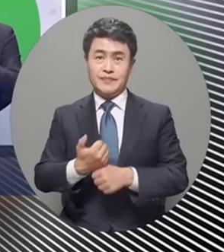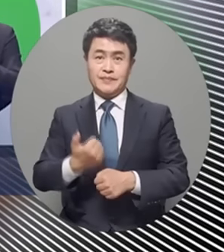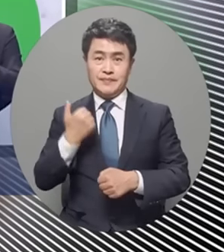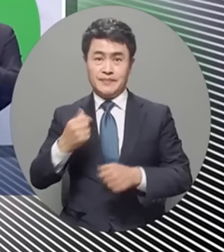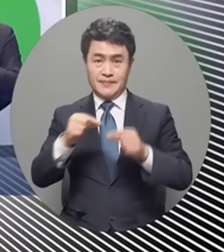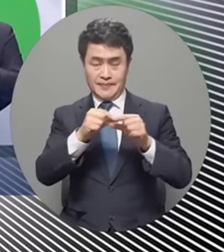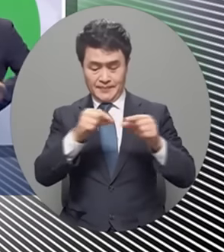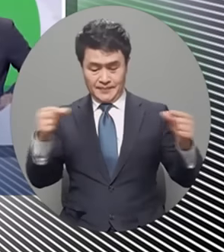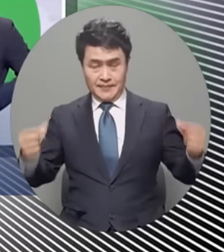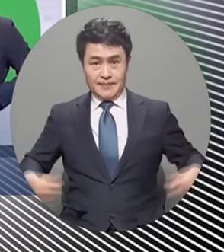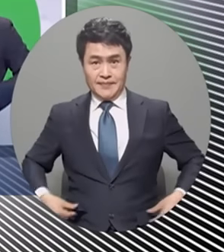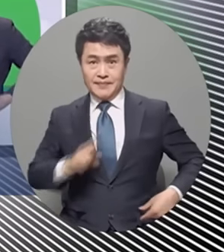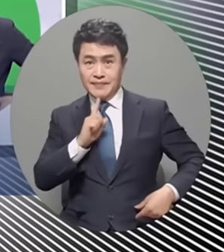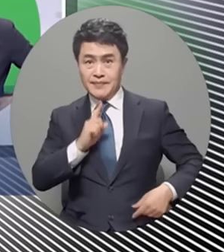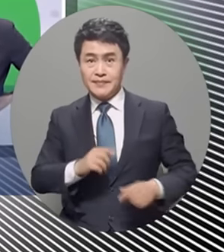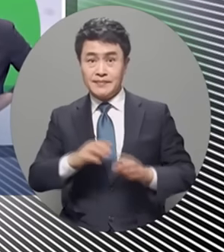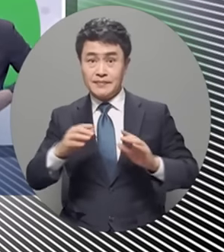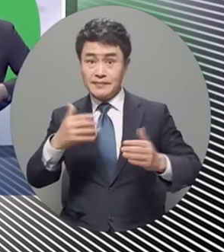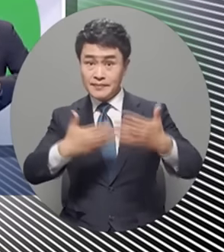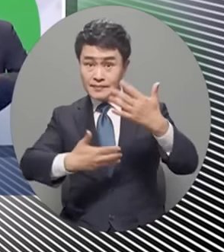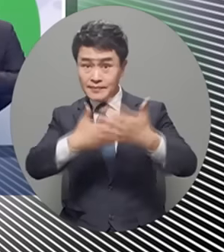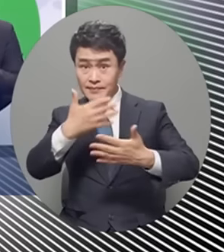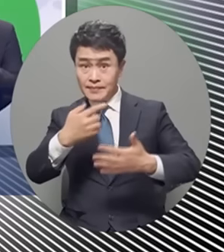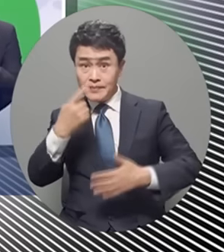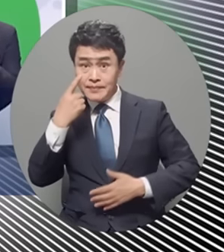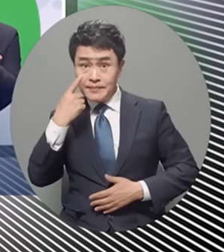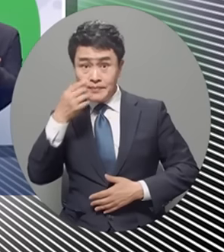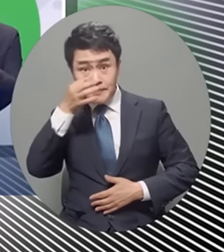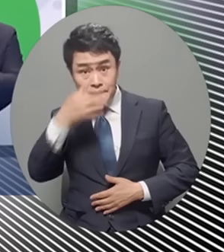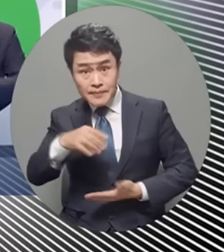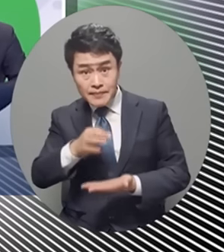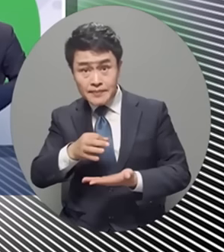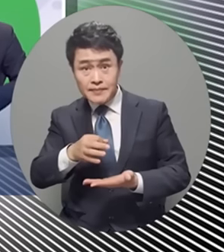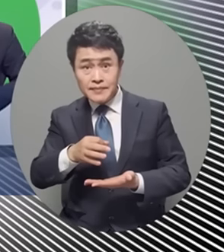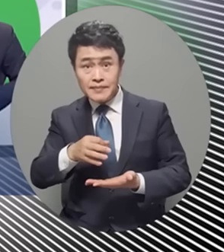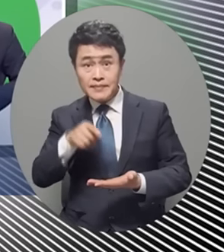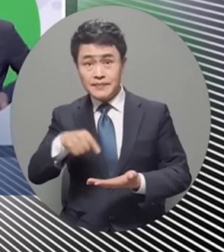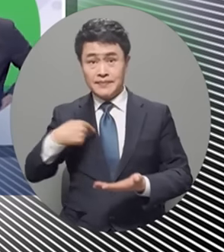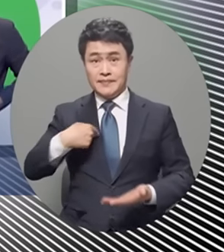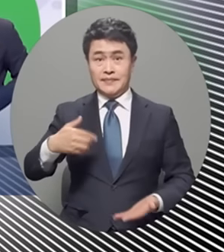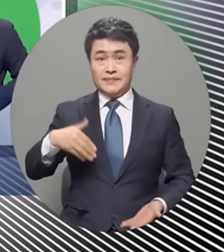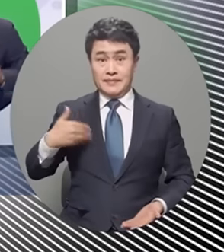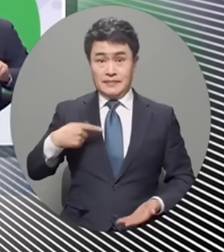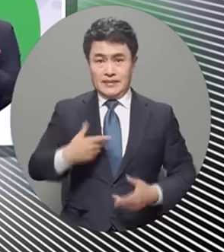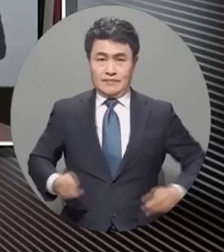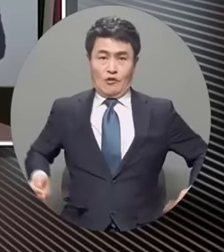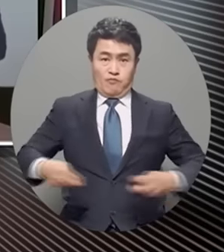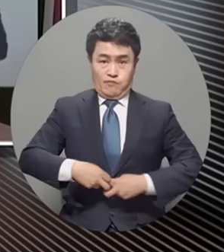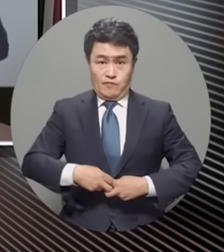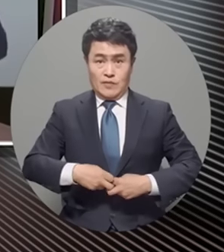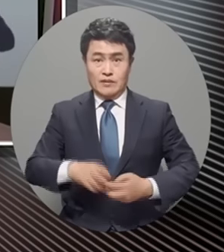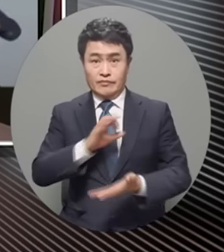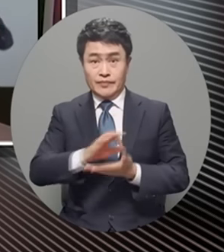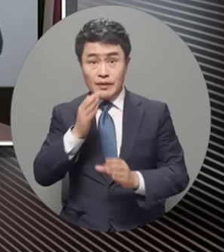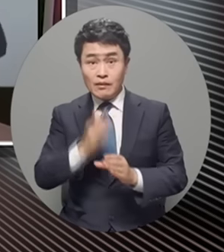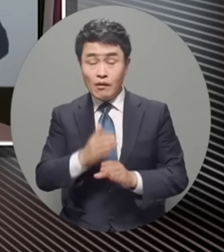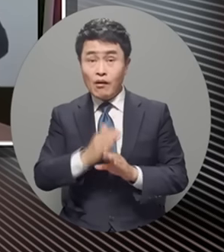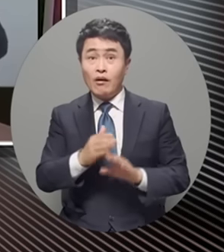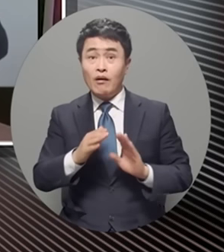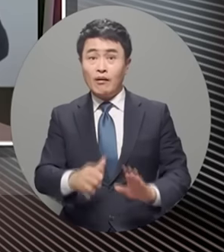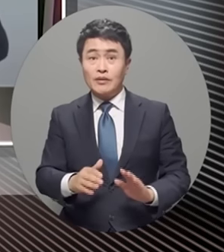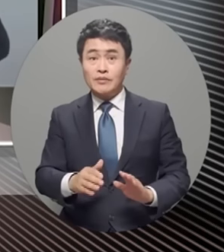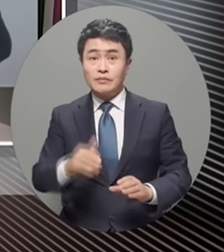협대입니다. 영상이 보이시는지 모르겠네. 이걸 내가 지금도 차고 있습니다. 허 대표는 대선